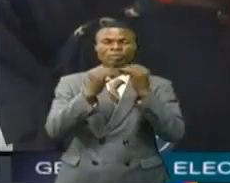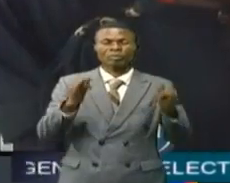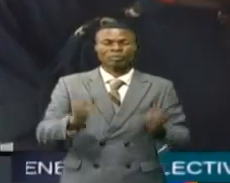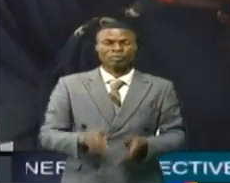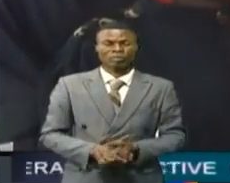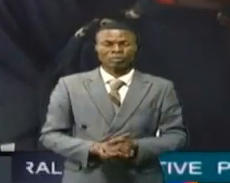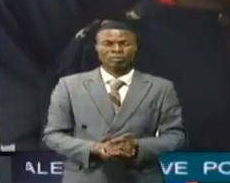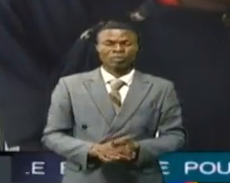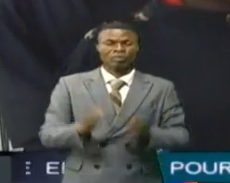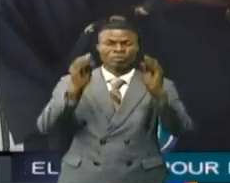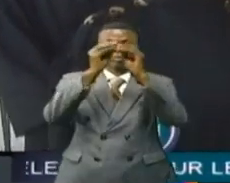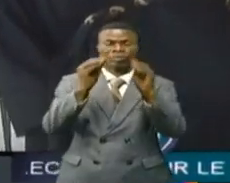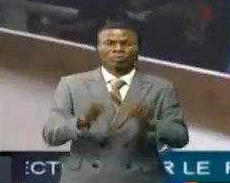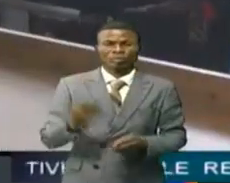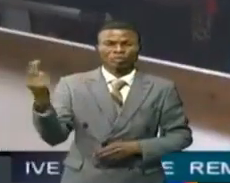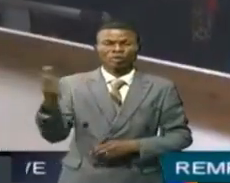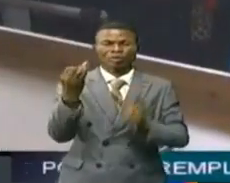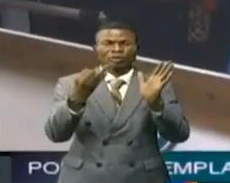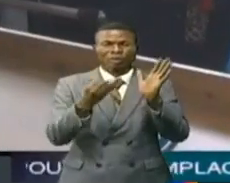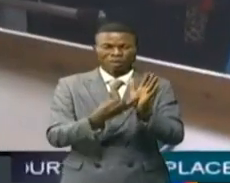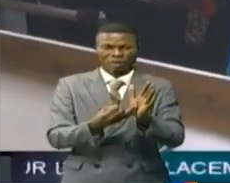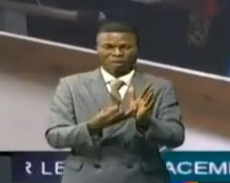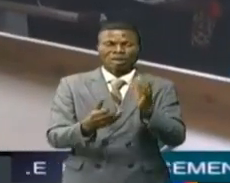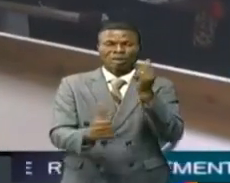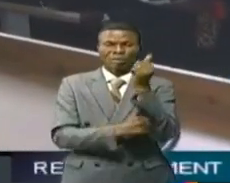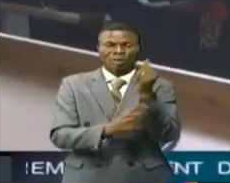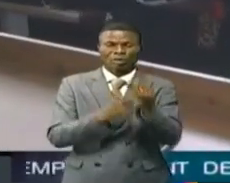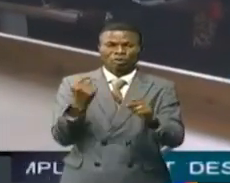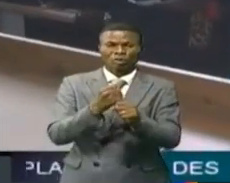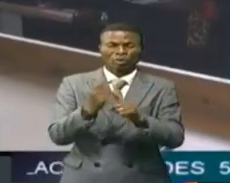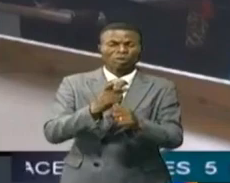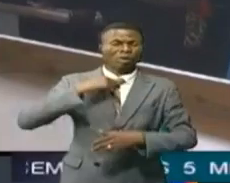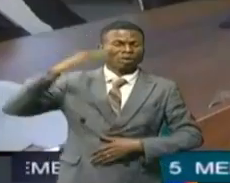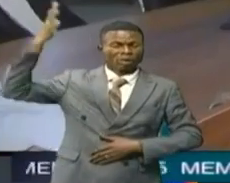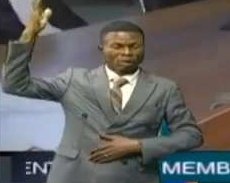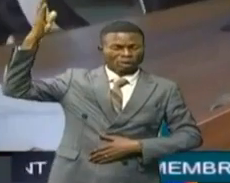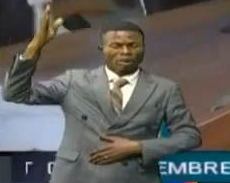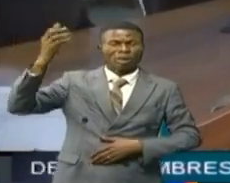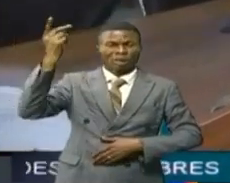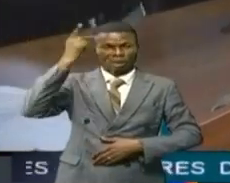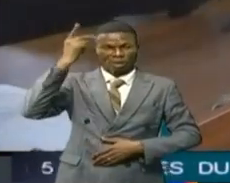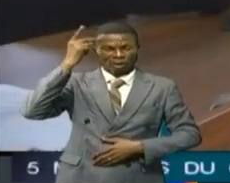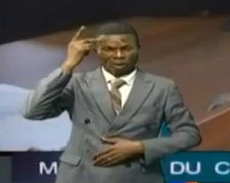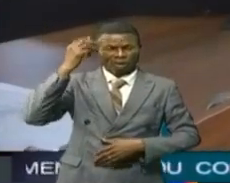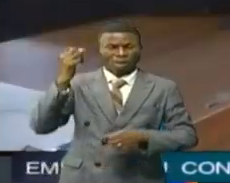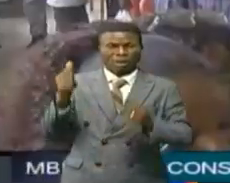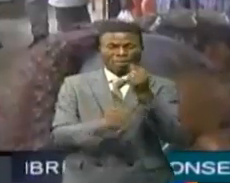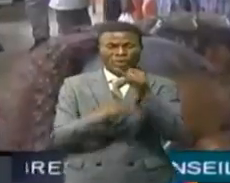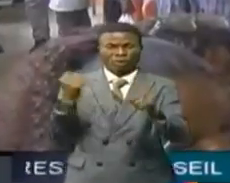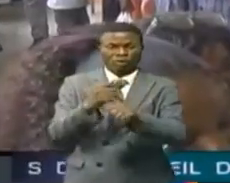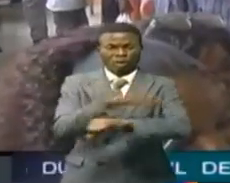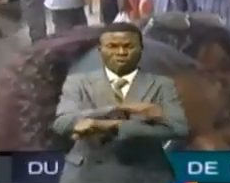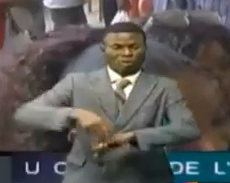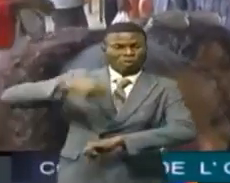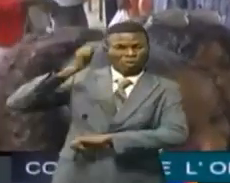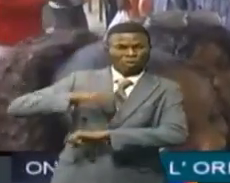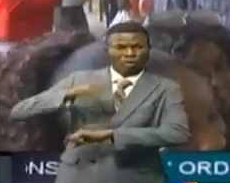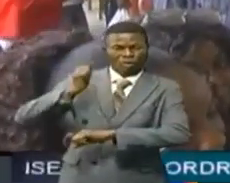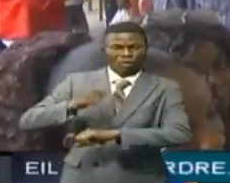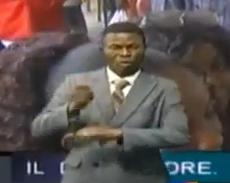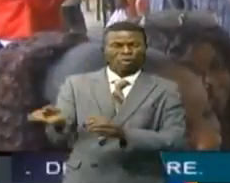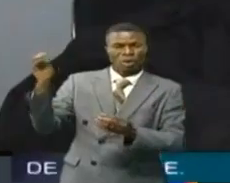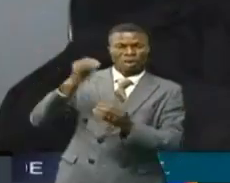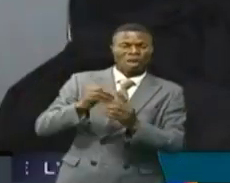l'indépendance. Au total, 27 huissiers ont prêté serment ce vendredi à Kinshasa. Ces auxiliaires de la justice vont grossir le rang